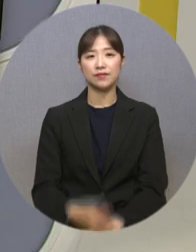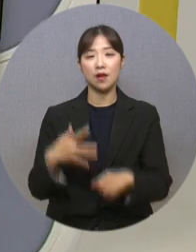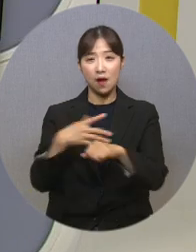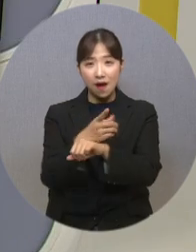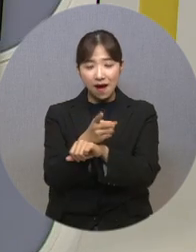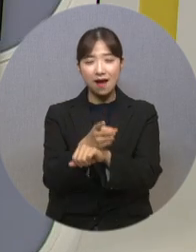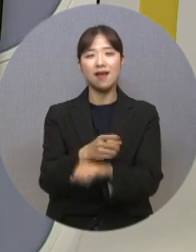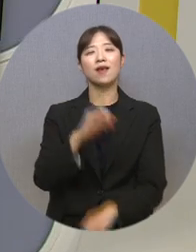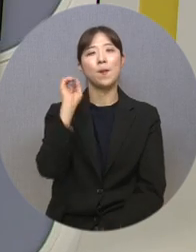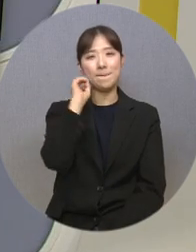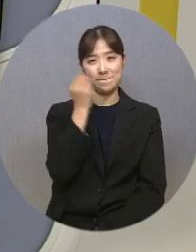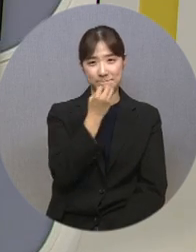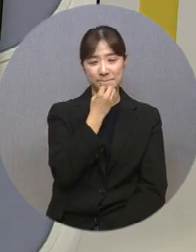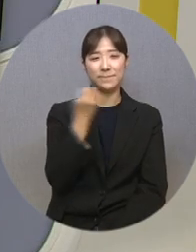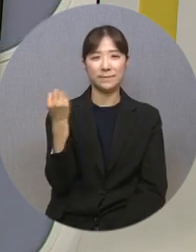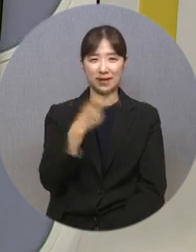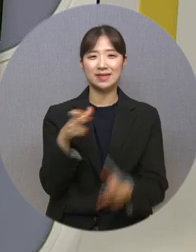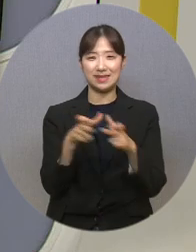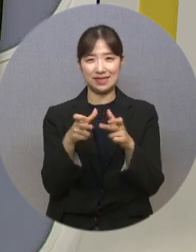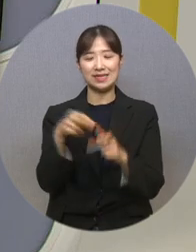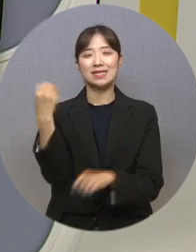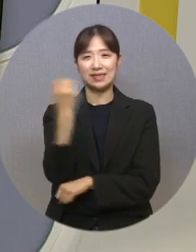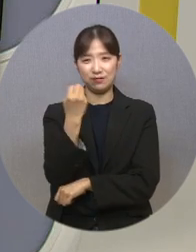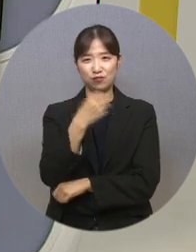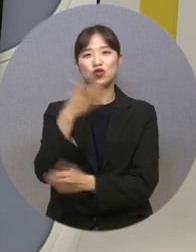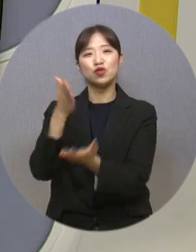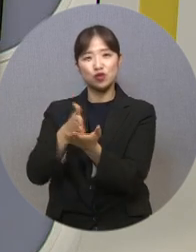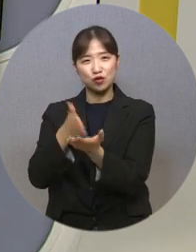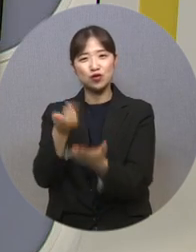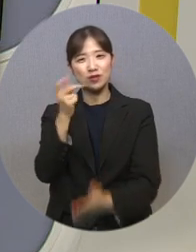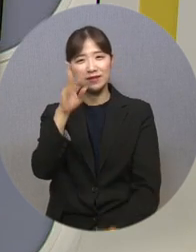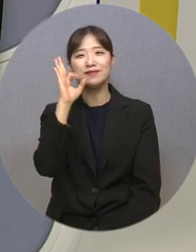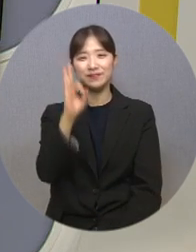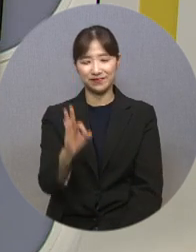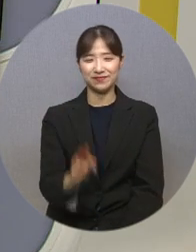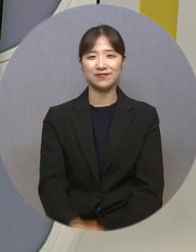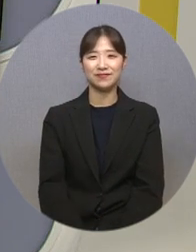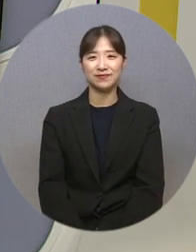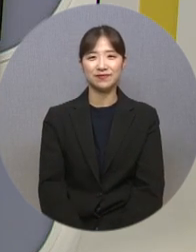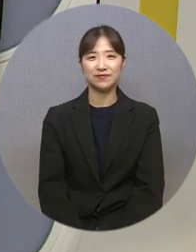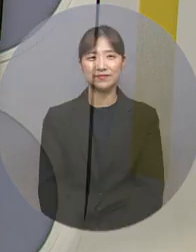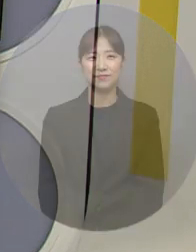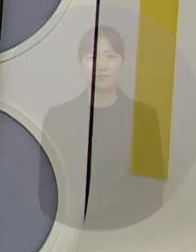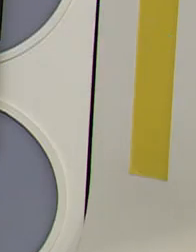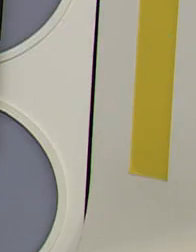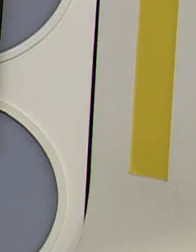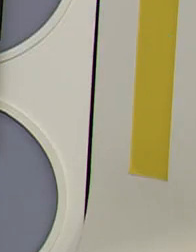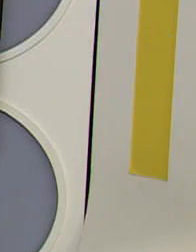자세한 사항은 웰페어 뉴스 홈페이지와 장애인신문, 복지TV 뉴스를 통해 확인할 수 있습니다.